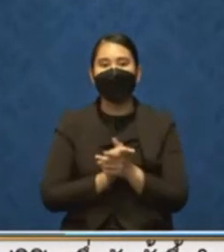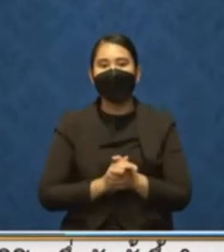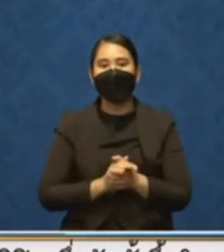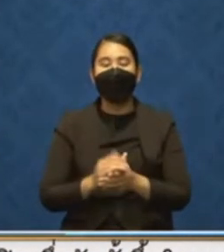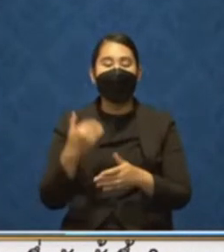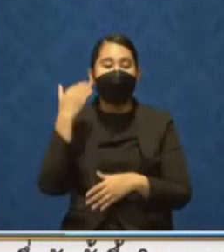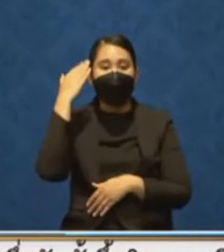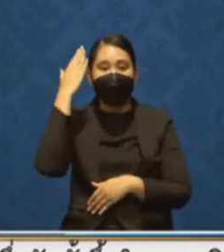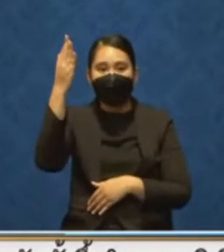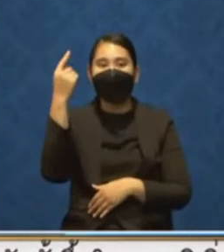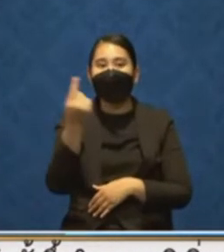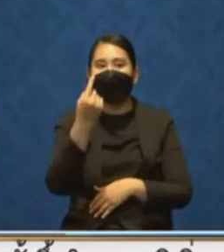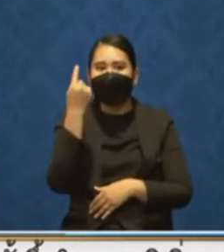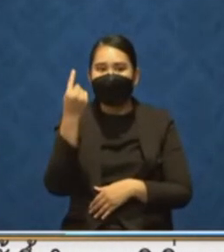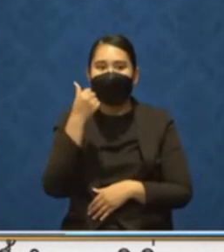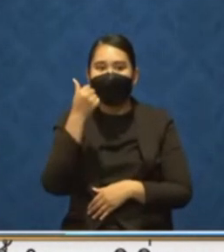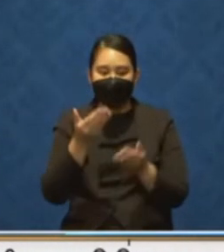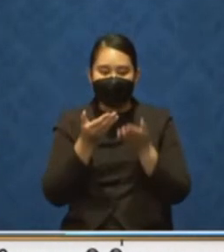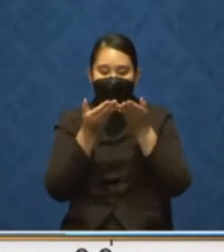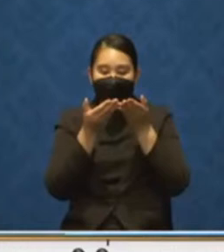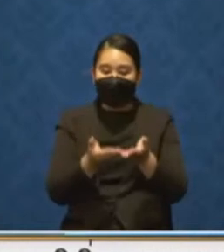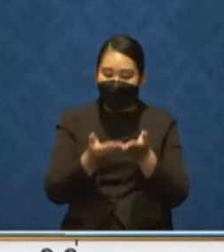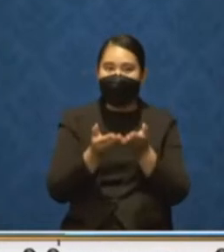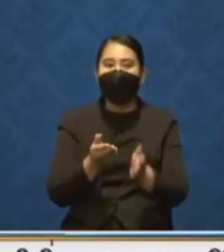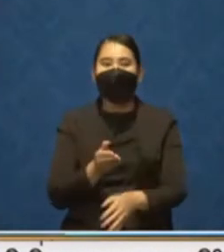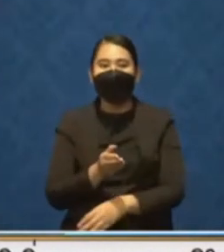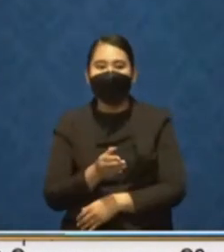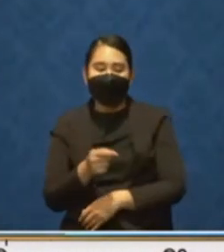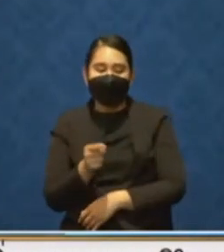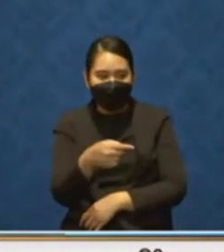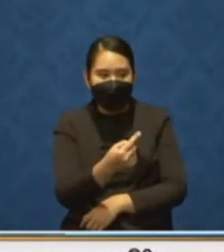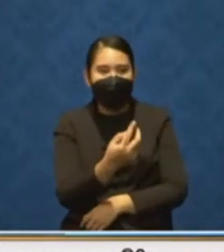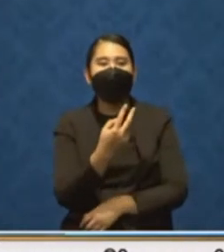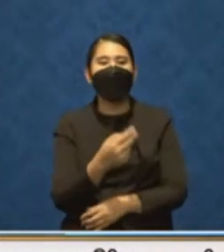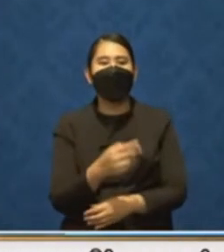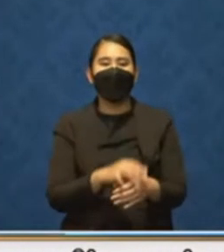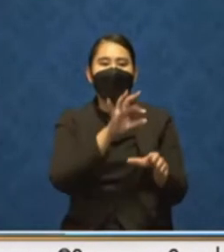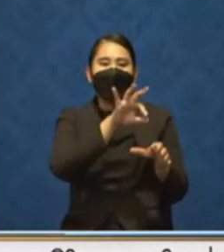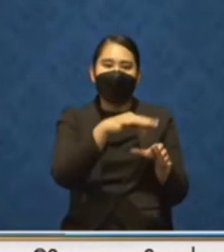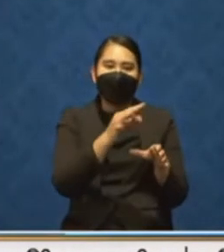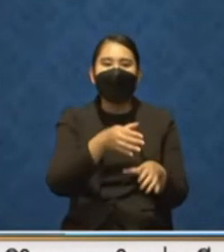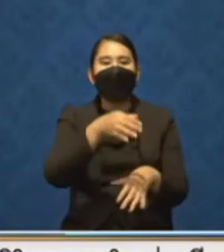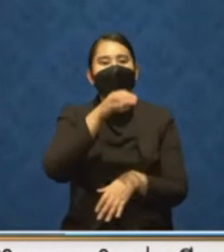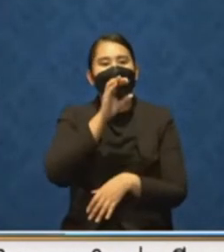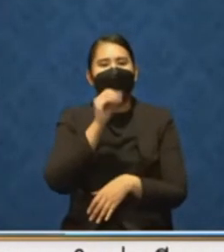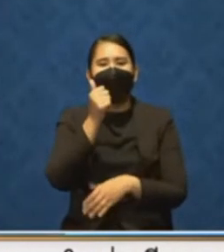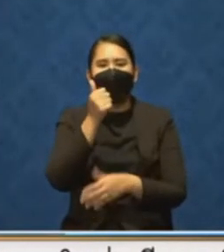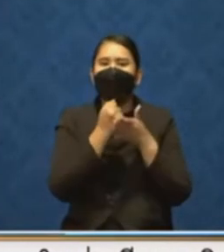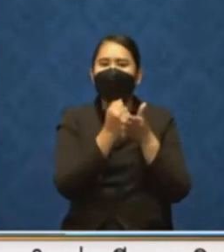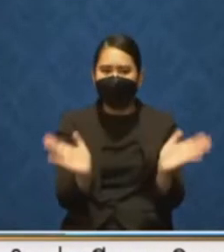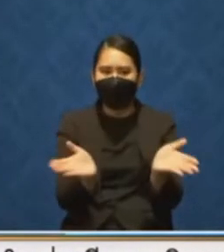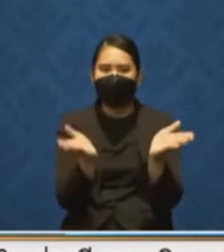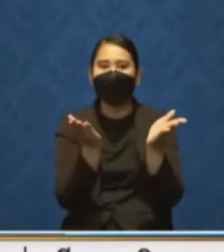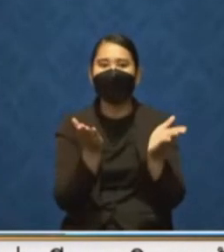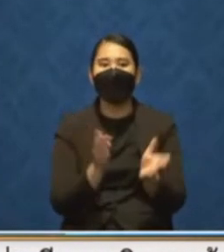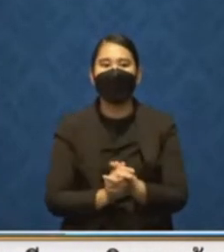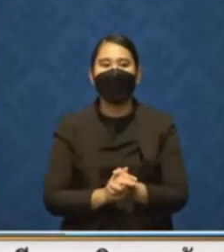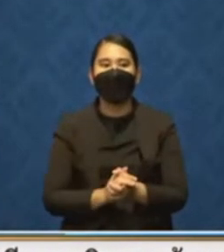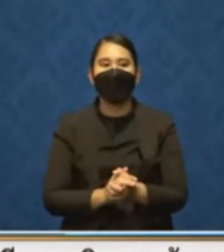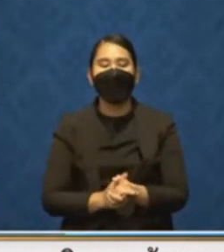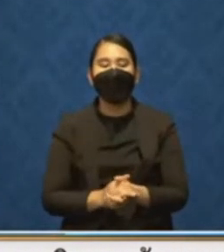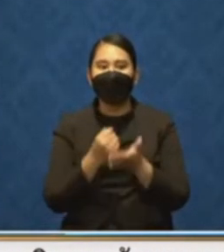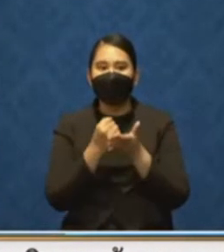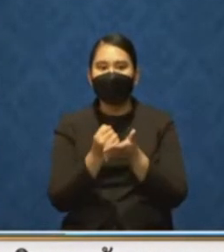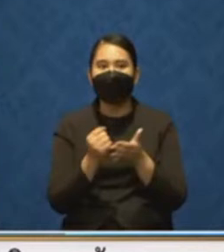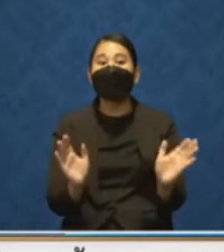เป็นที่ท่องเที่ยวเรือผ่านไปแวะตัดกินร้านกาแฟหลังบ้านมันก็จะยืนทองคิดแบบนี้จะช่วยก็แบบนี้นะช่วยให้ความคิดเข้ามา